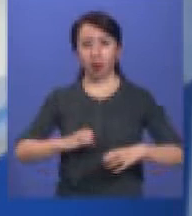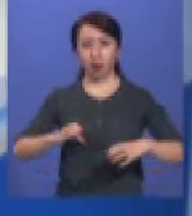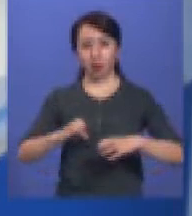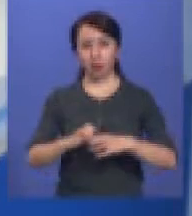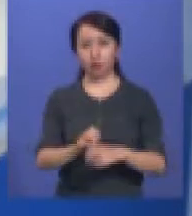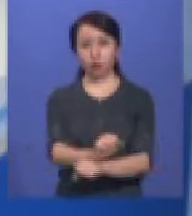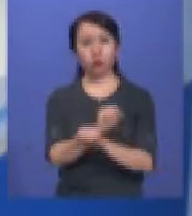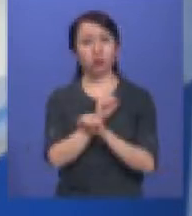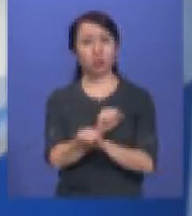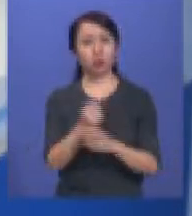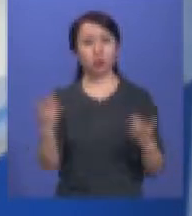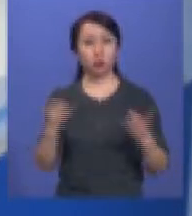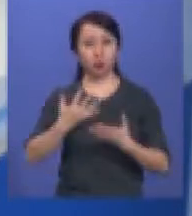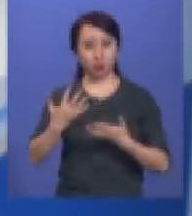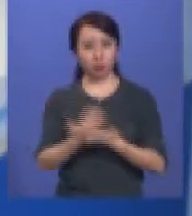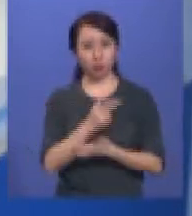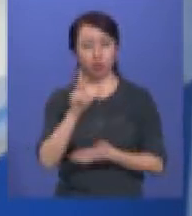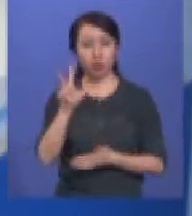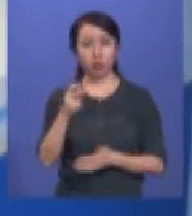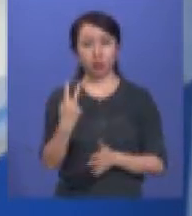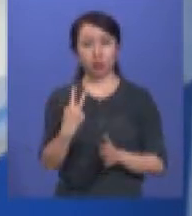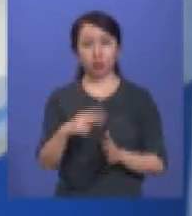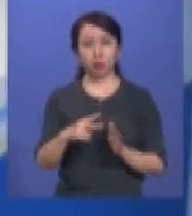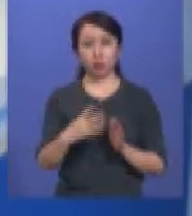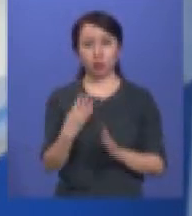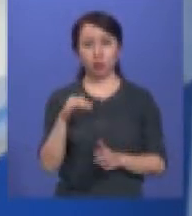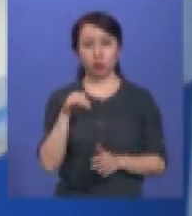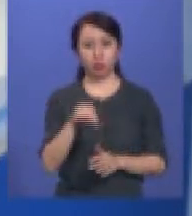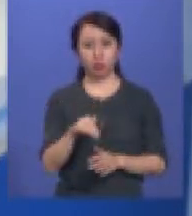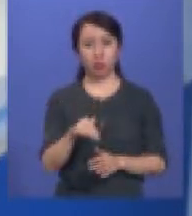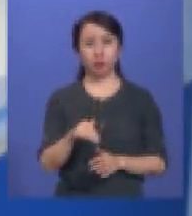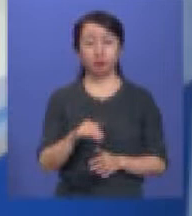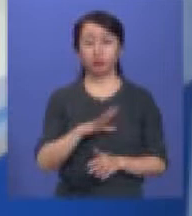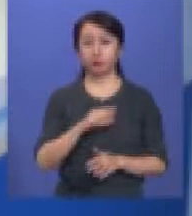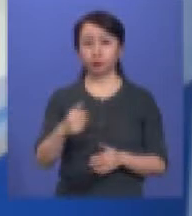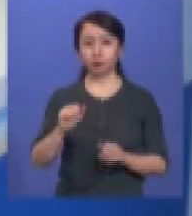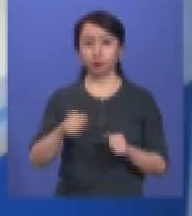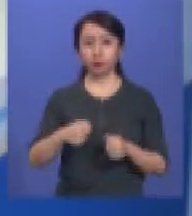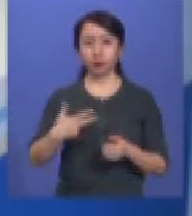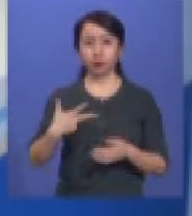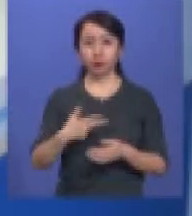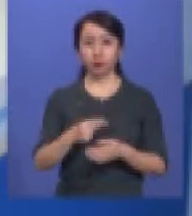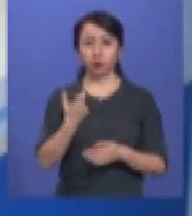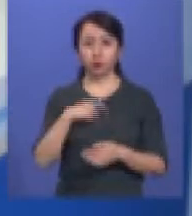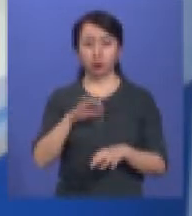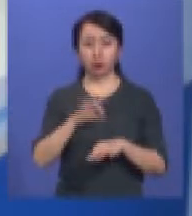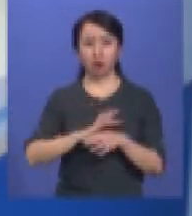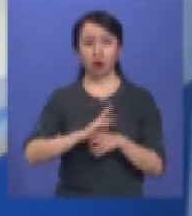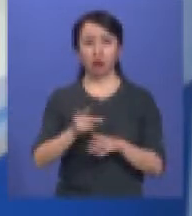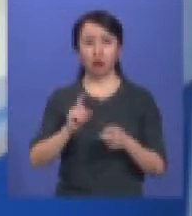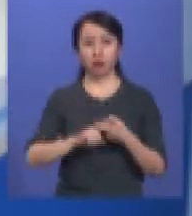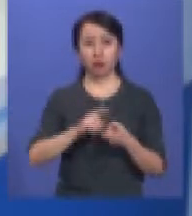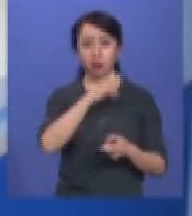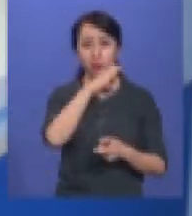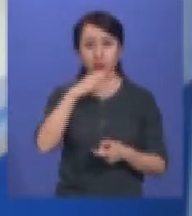коллективный иммунитет, необходимо достичь показателя в 374 тысячи. Не пренебрегать возможностью обезопасить себя от заболевания